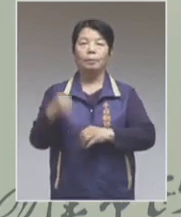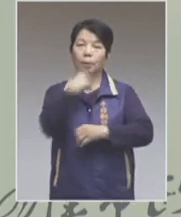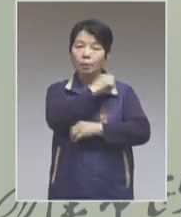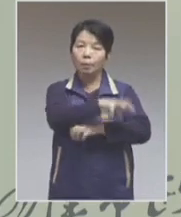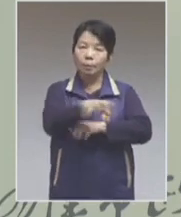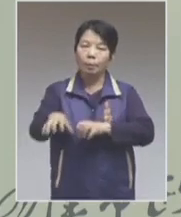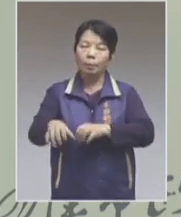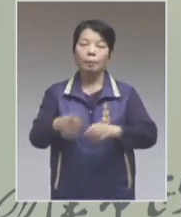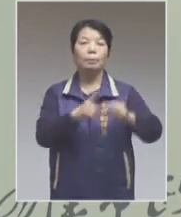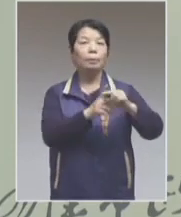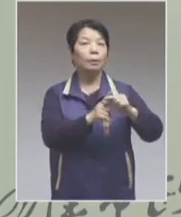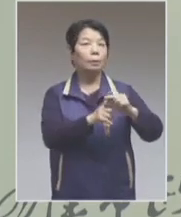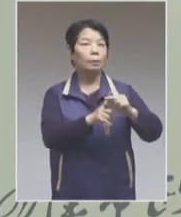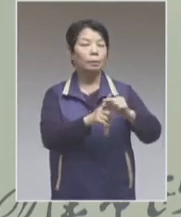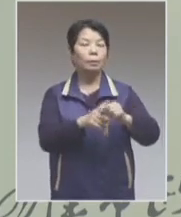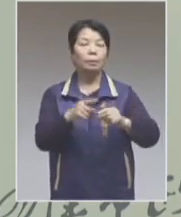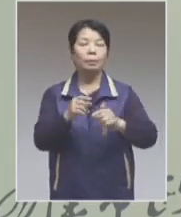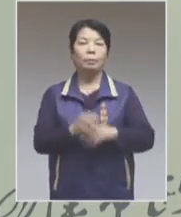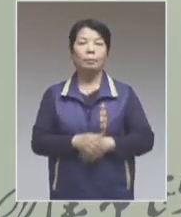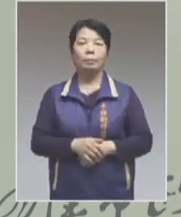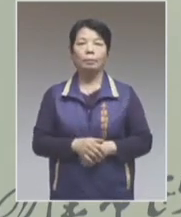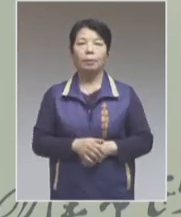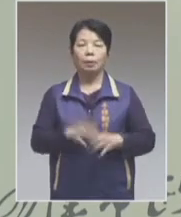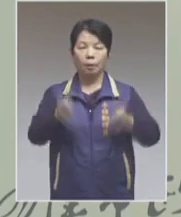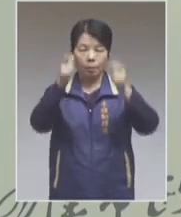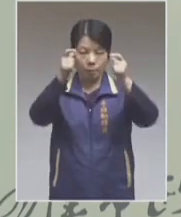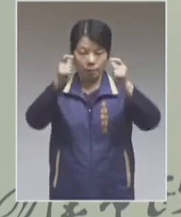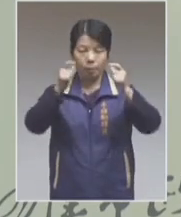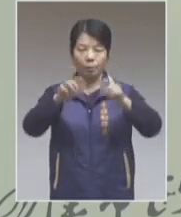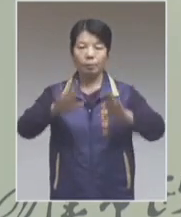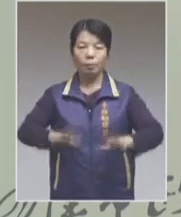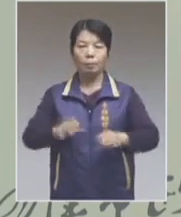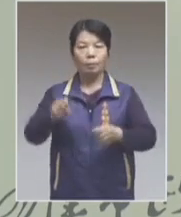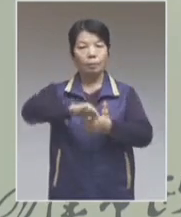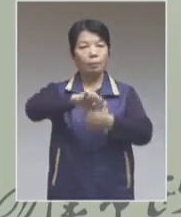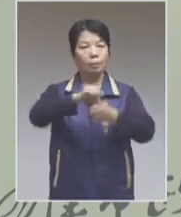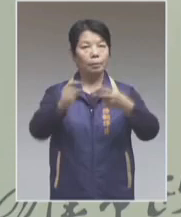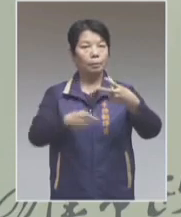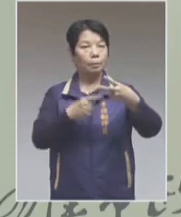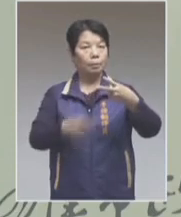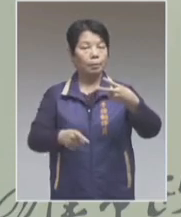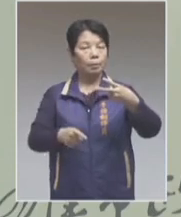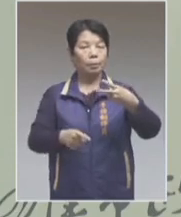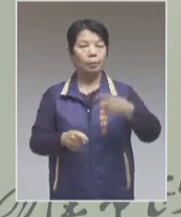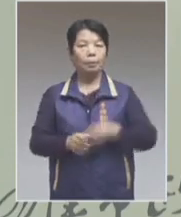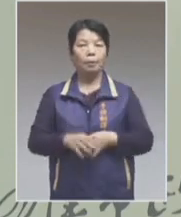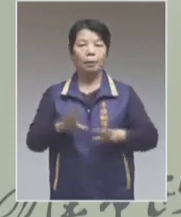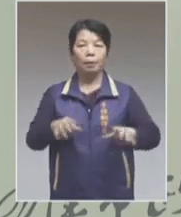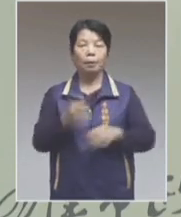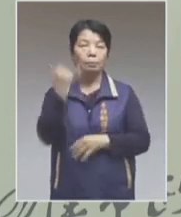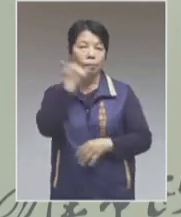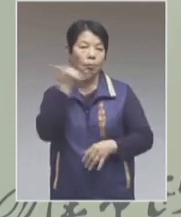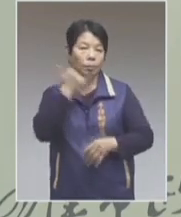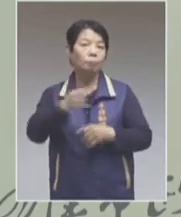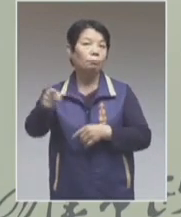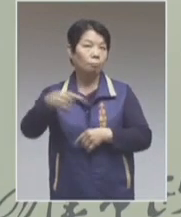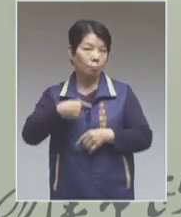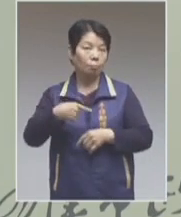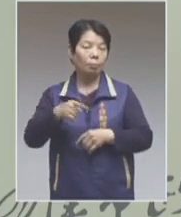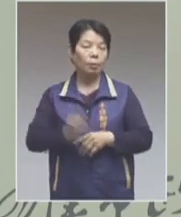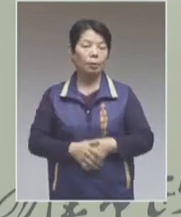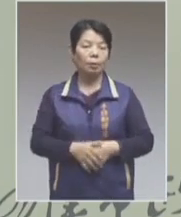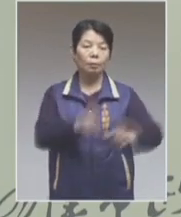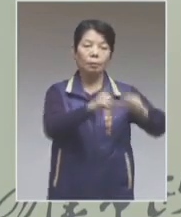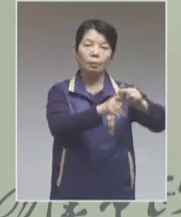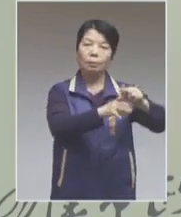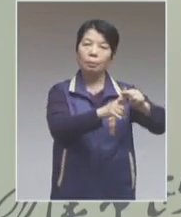东或者是其他，我们也看到说我们高雄今天增加了这两个案，其实一个是从基隆过来，那一个是从台中